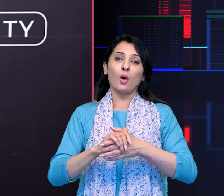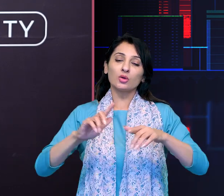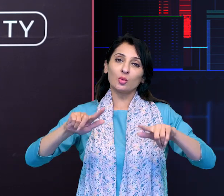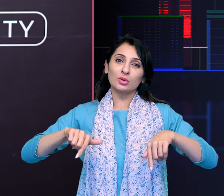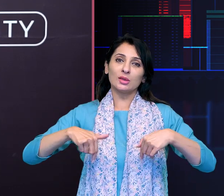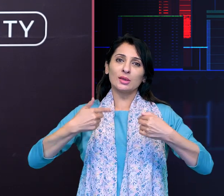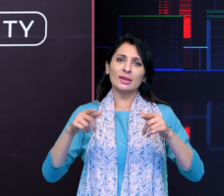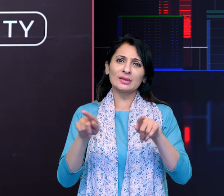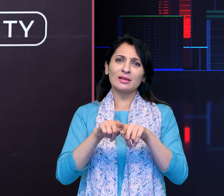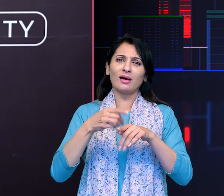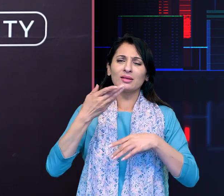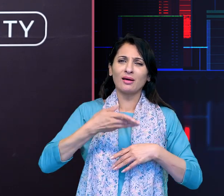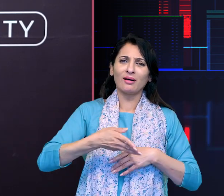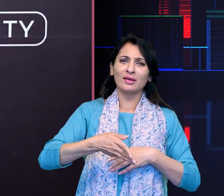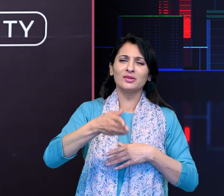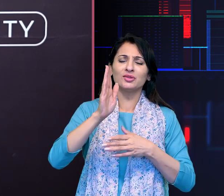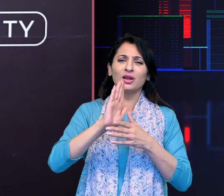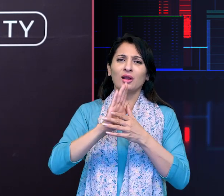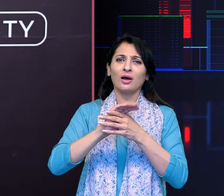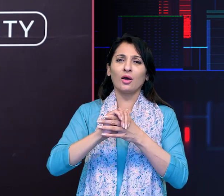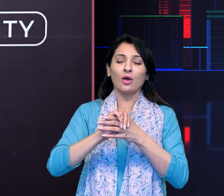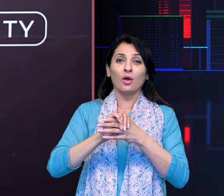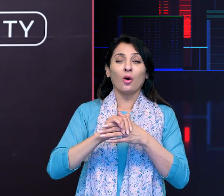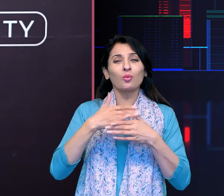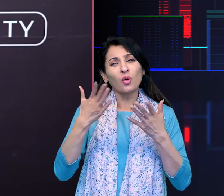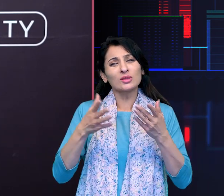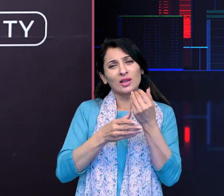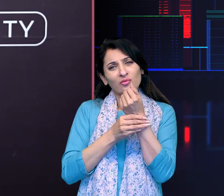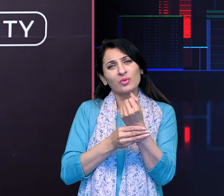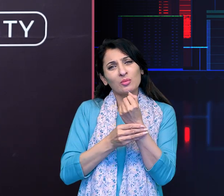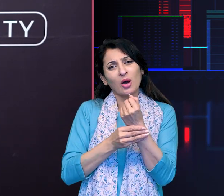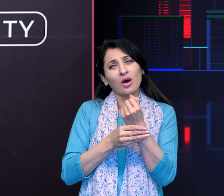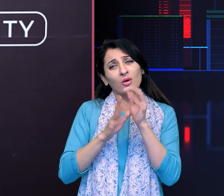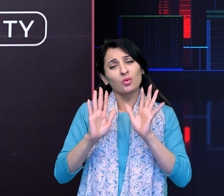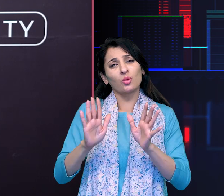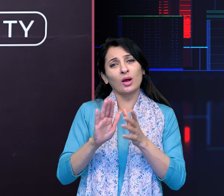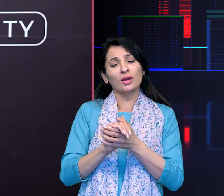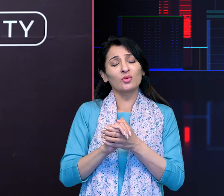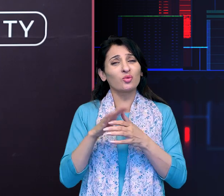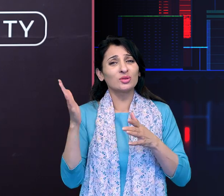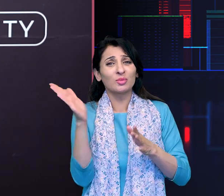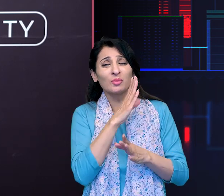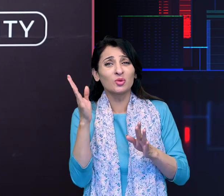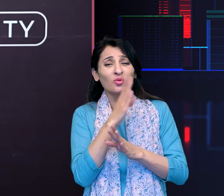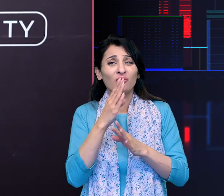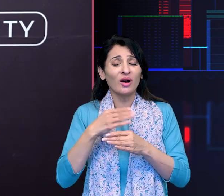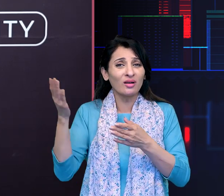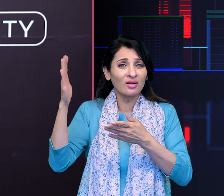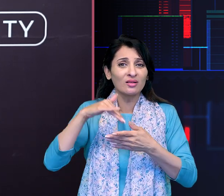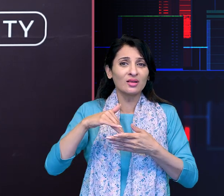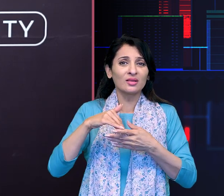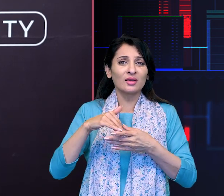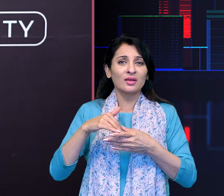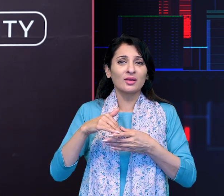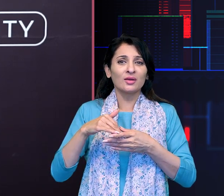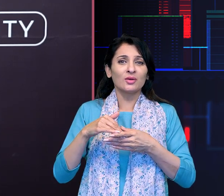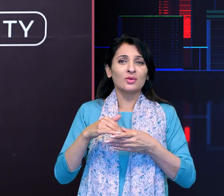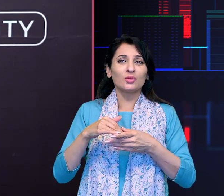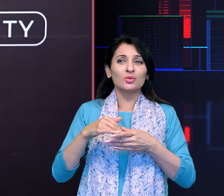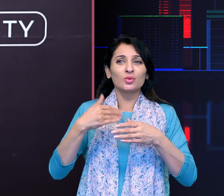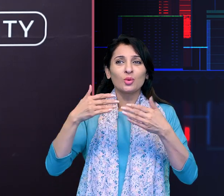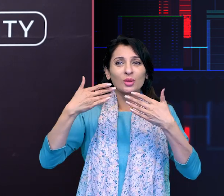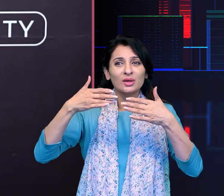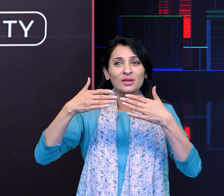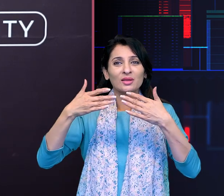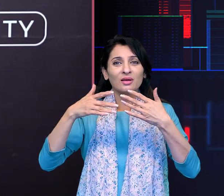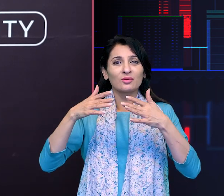जिंदगी के साथ साथ वो एलिल हुआ और अदालत इस कदर बढ़ गई की जब कभी तूफान आते द या बिजली चमकते थी तो